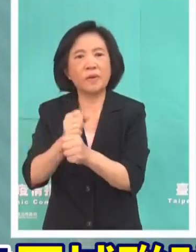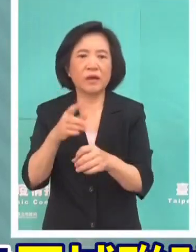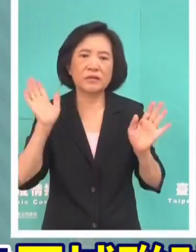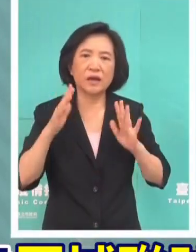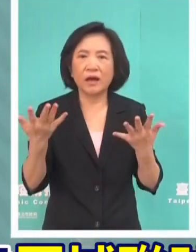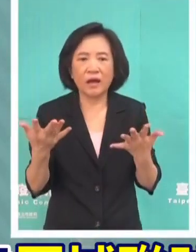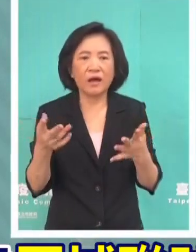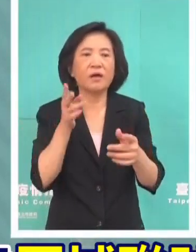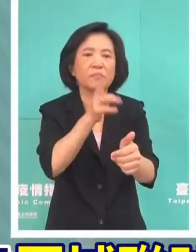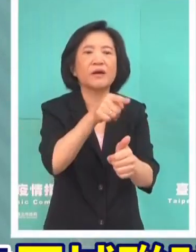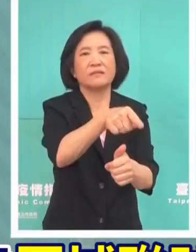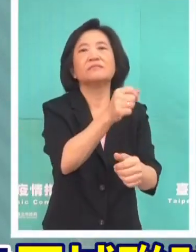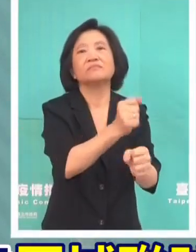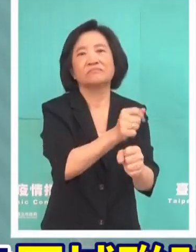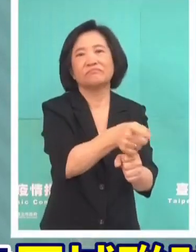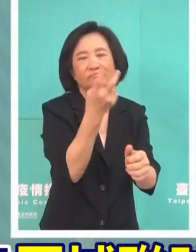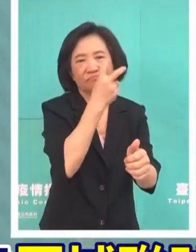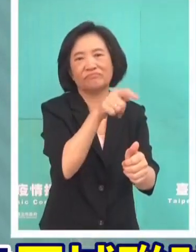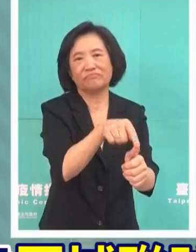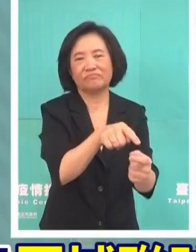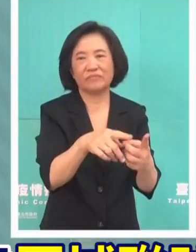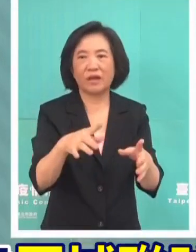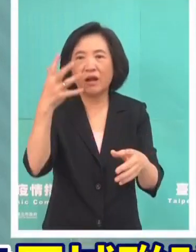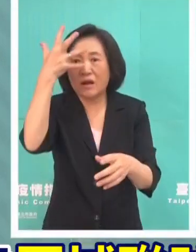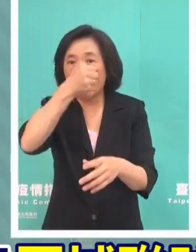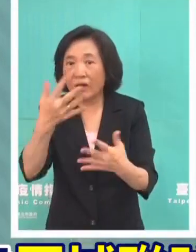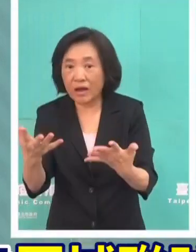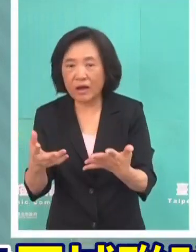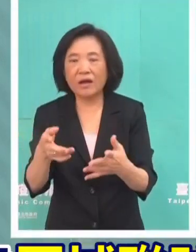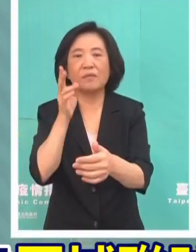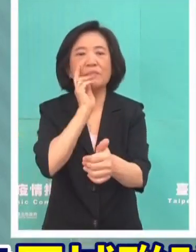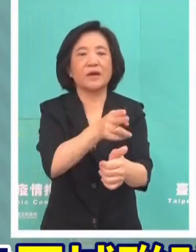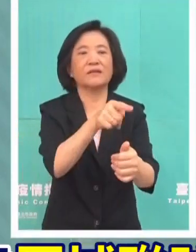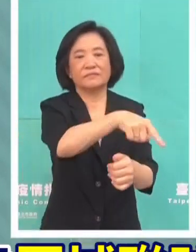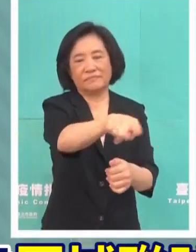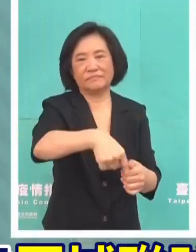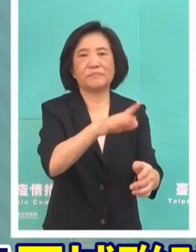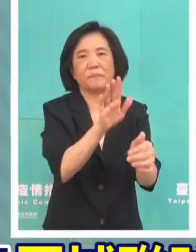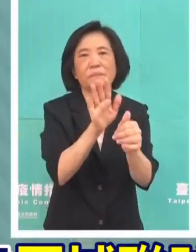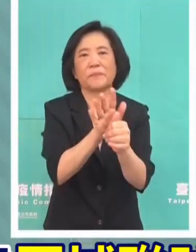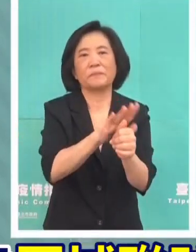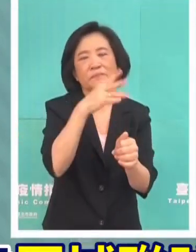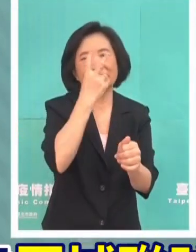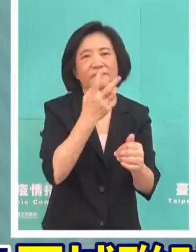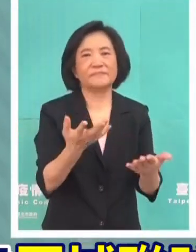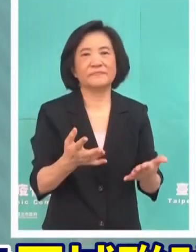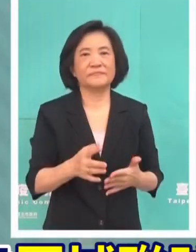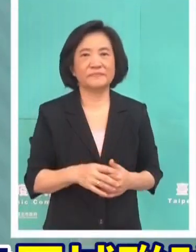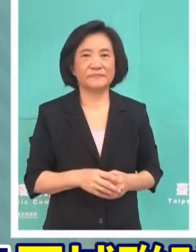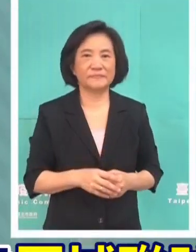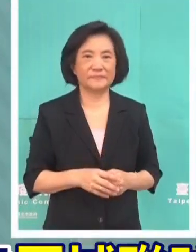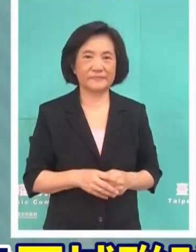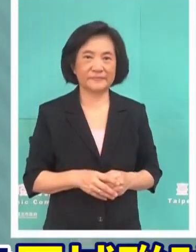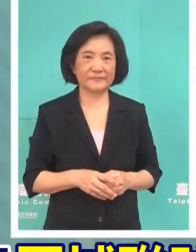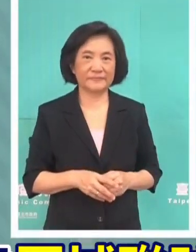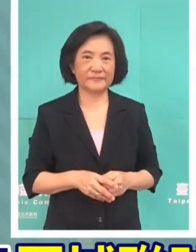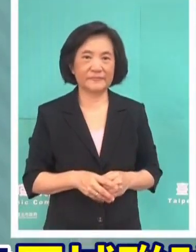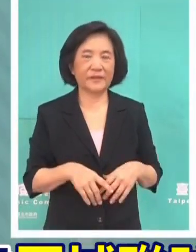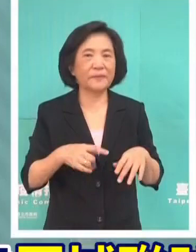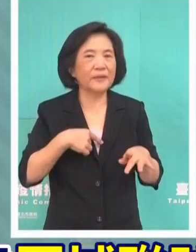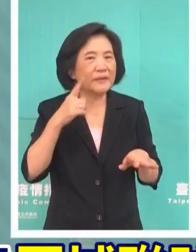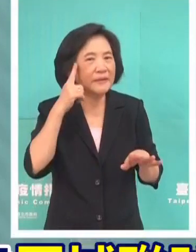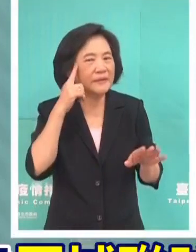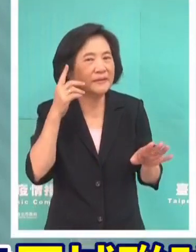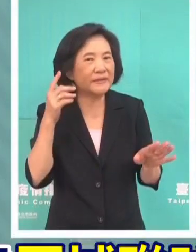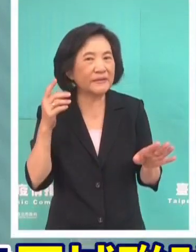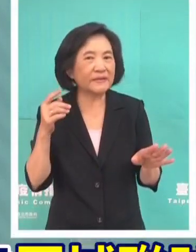小孩子、老人，你不给他去有一个可以照顾的地方，他怎么去上班？所以我们还是会